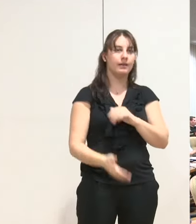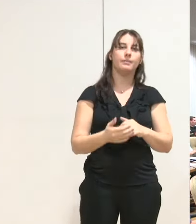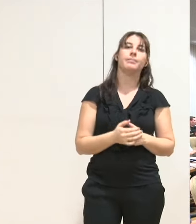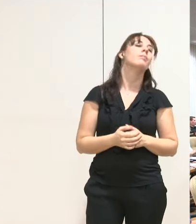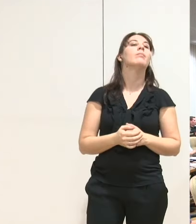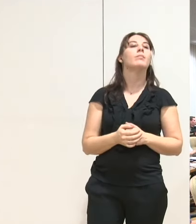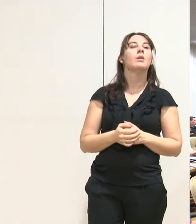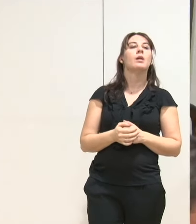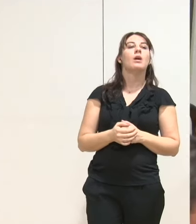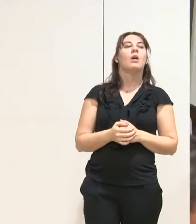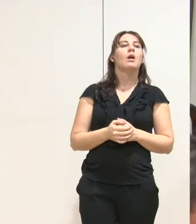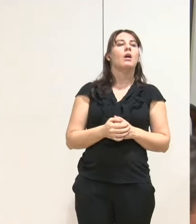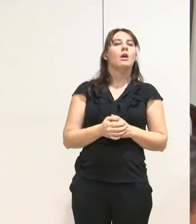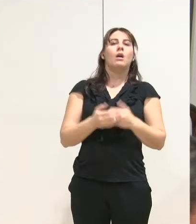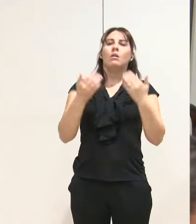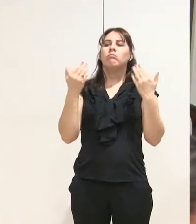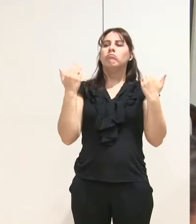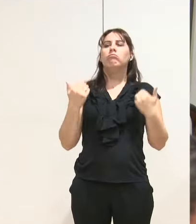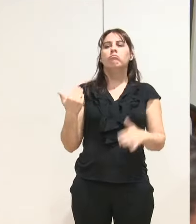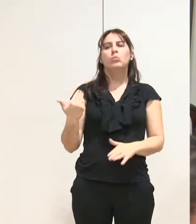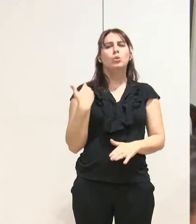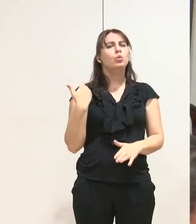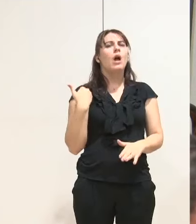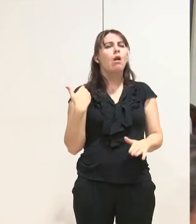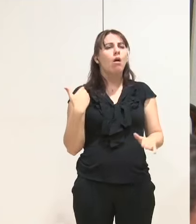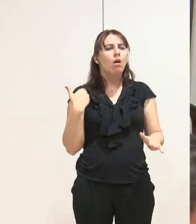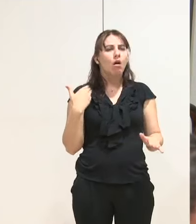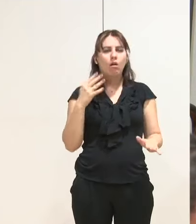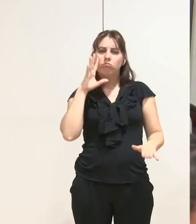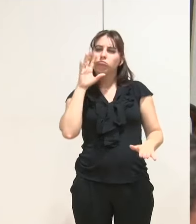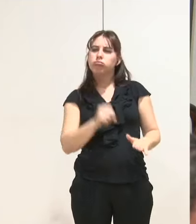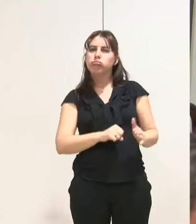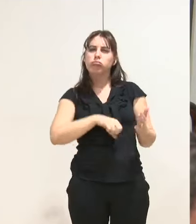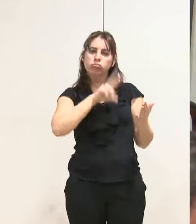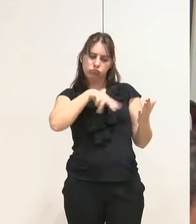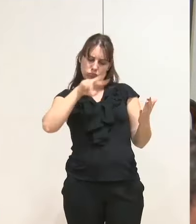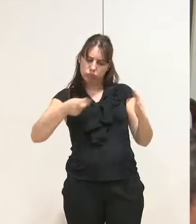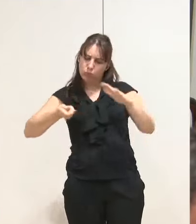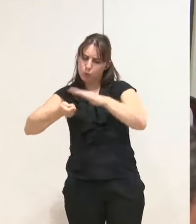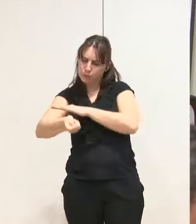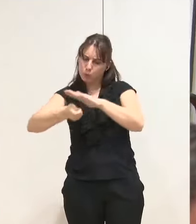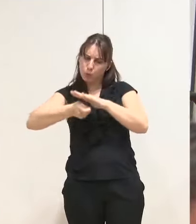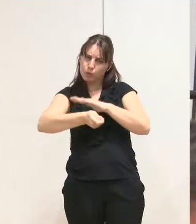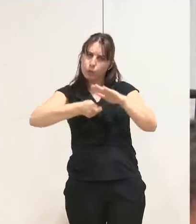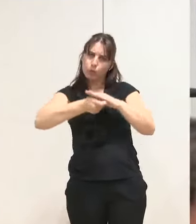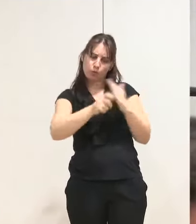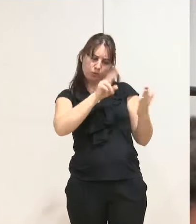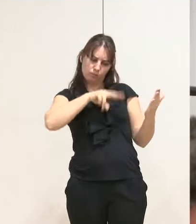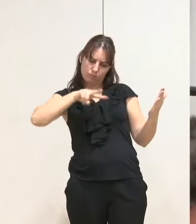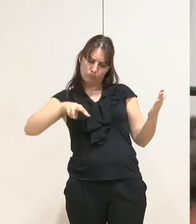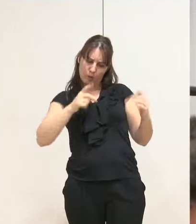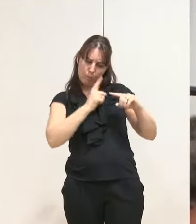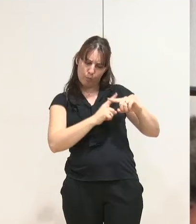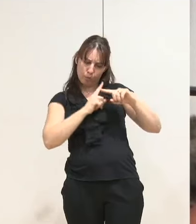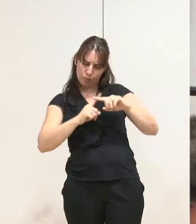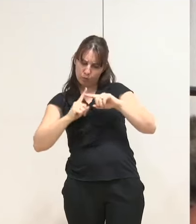paroleelle je tout à l'heure j'ai je regardais donc vos vos subventions et j'en faisais le le total et